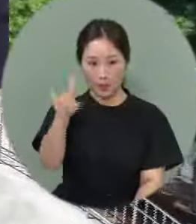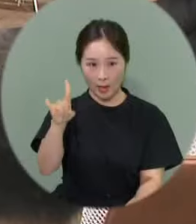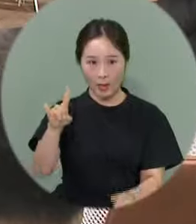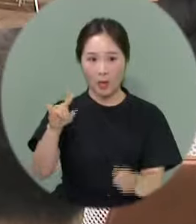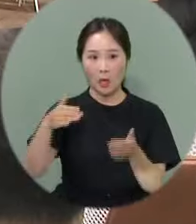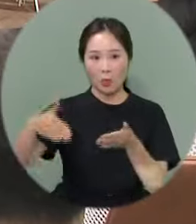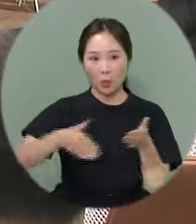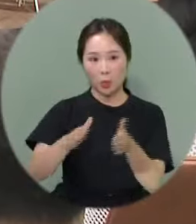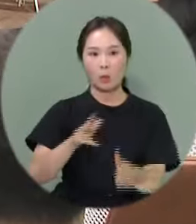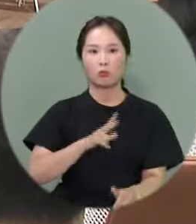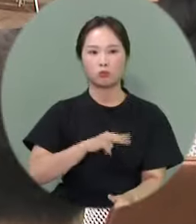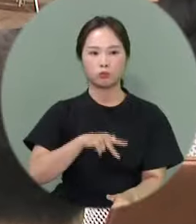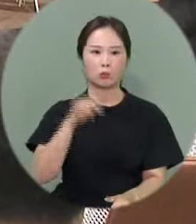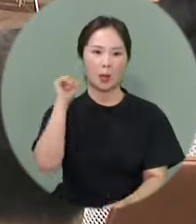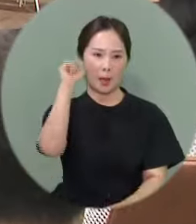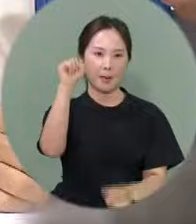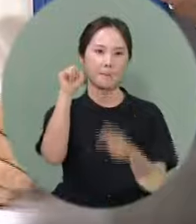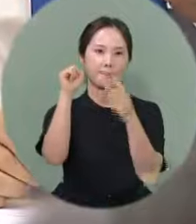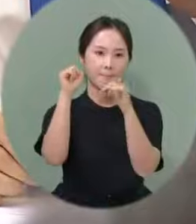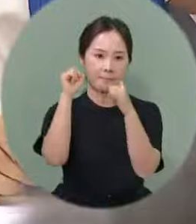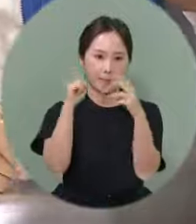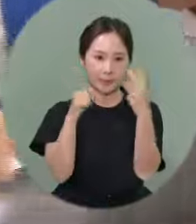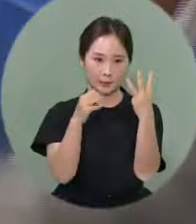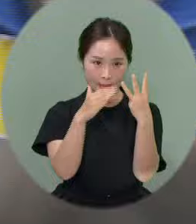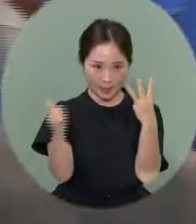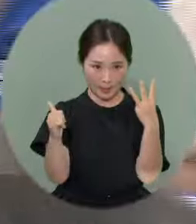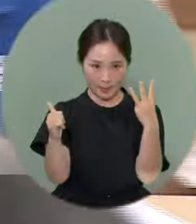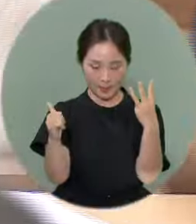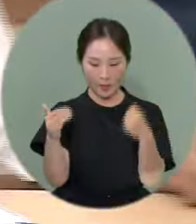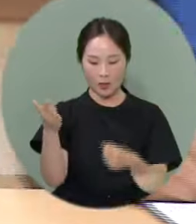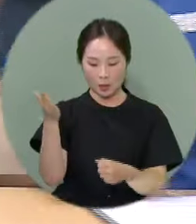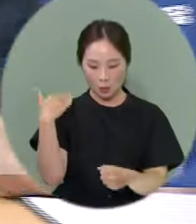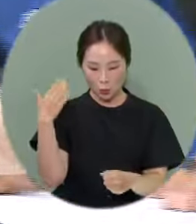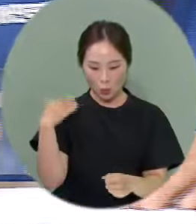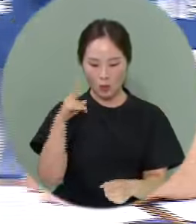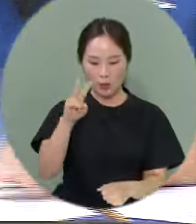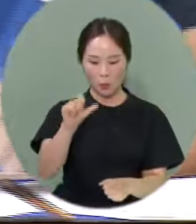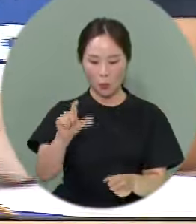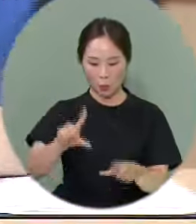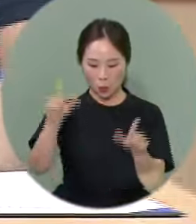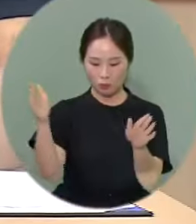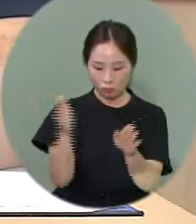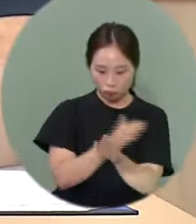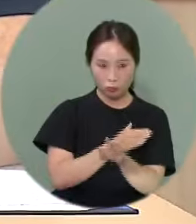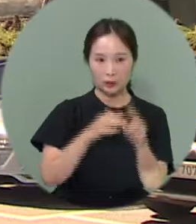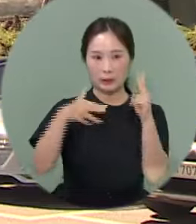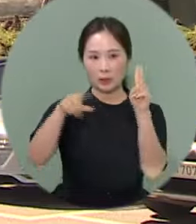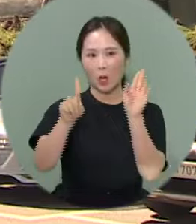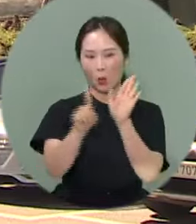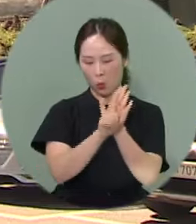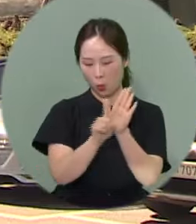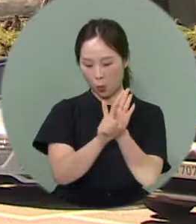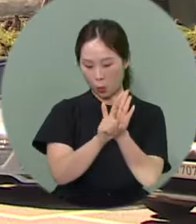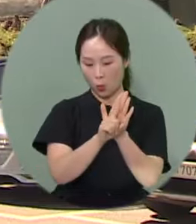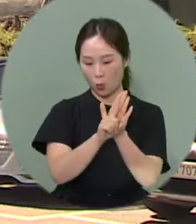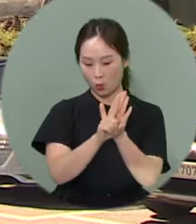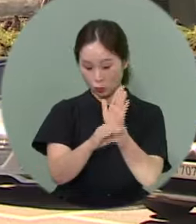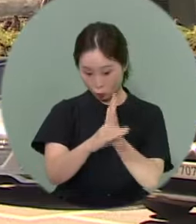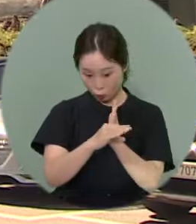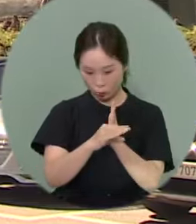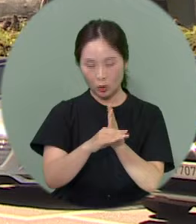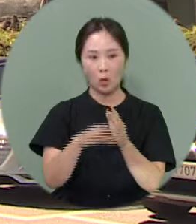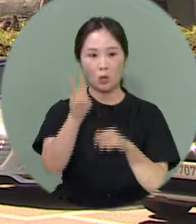내밀었습니다 그러던 중 민주당이 지난달 25일부터 경선후보 2차 공모에 나서고 무소속으로 활동하던